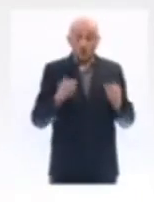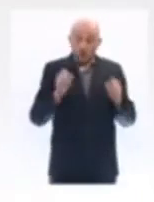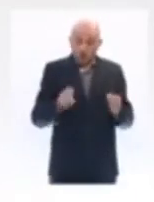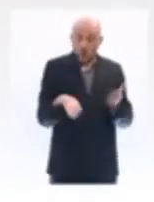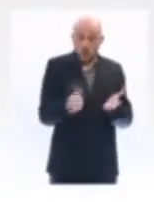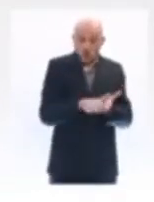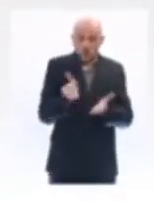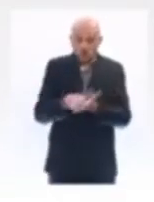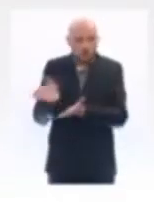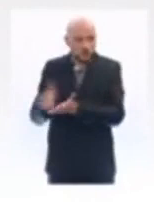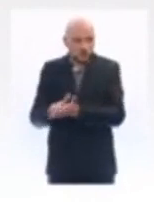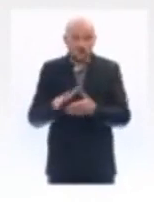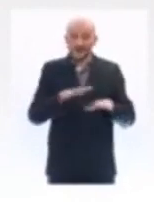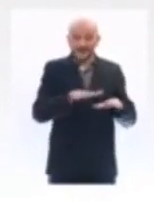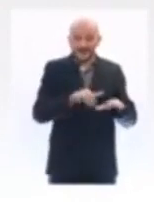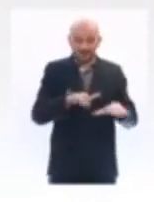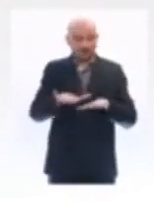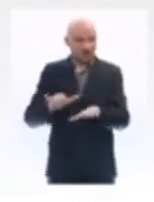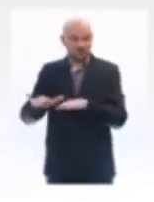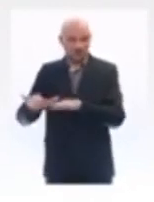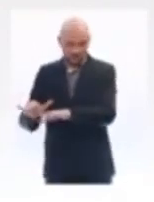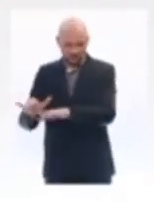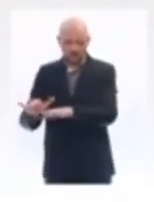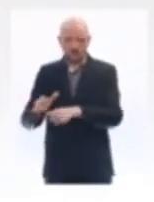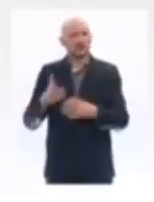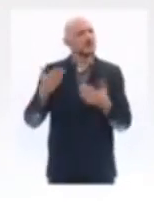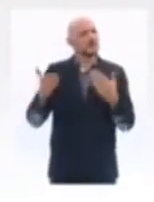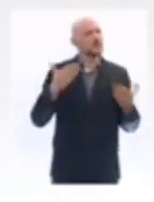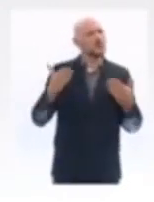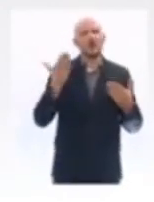à savoir toutes les activités qui peuvent être faites,